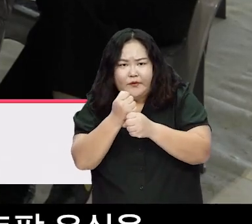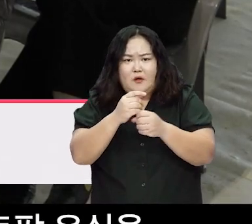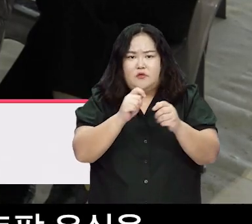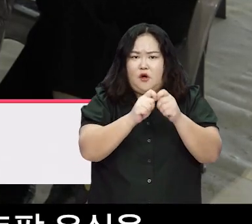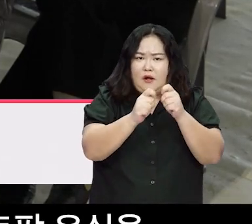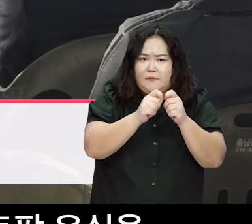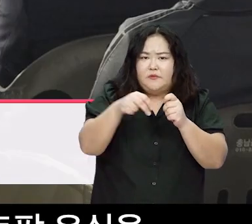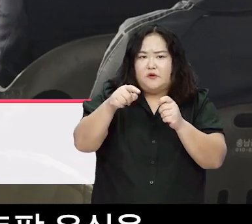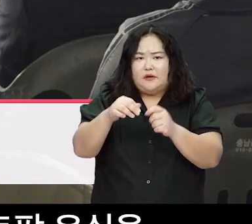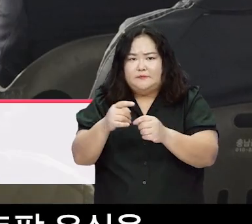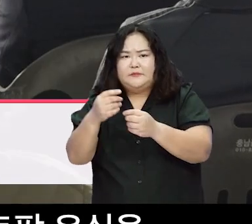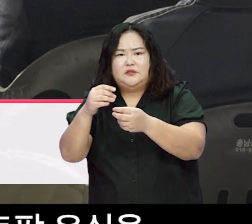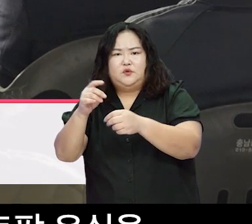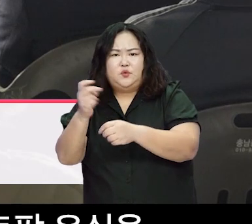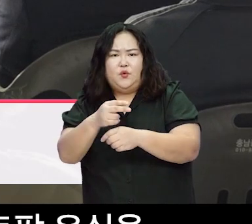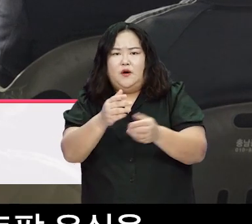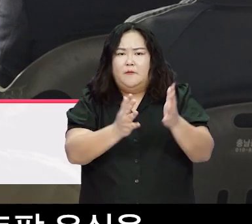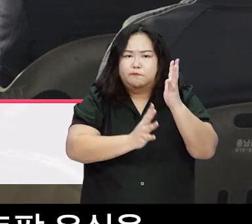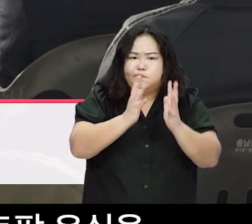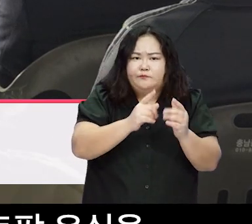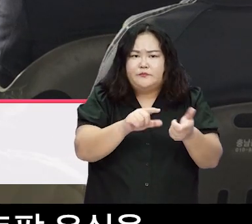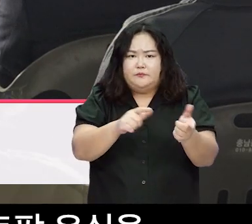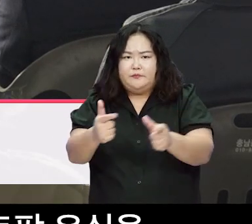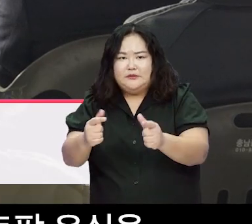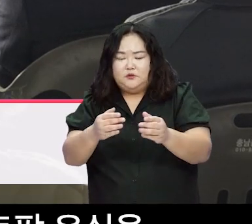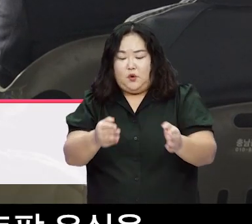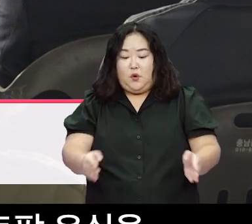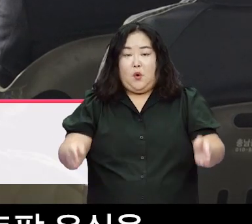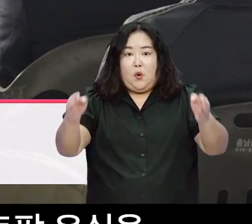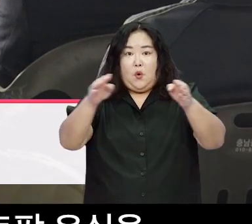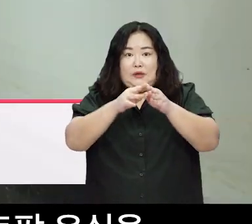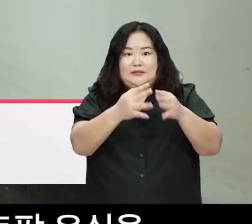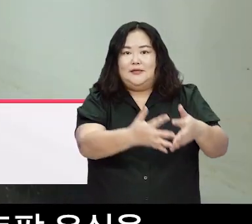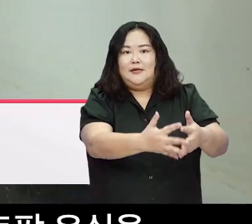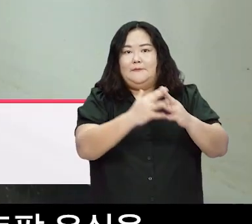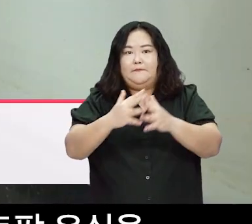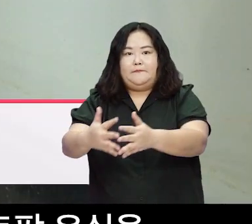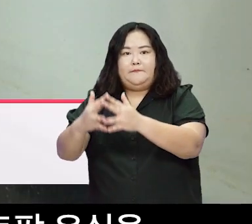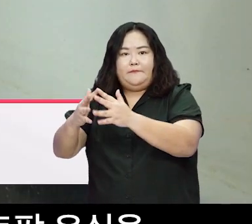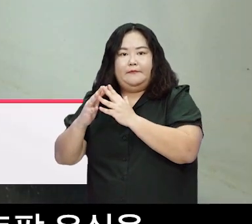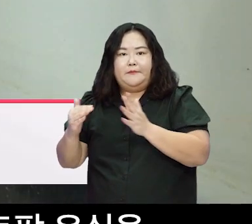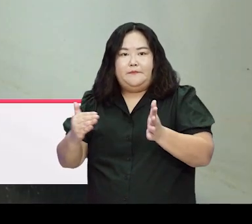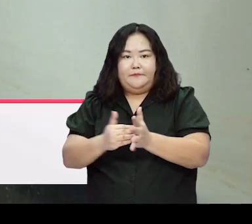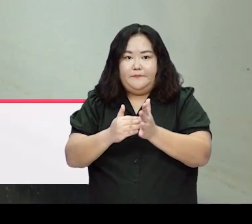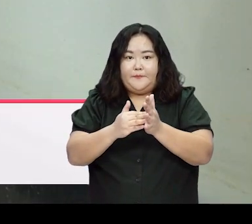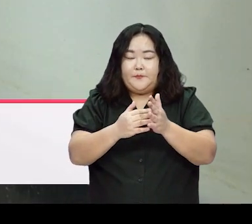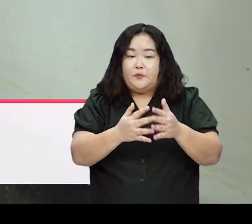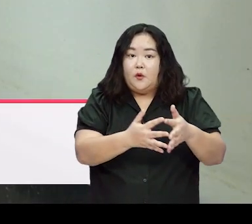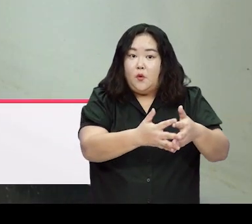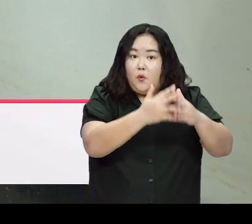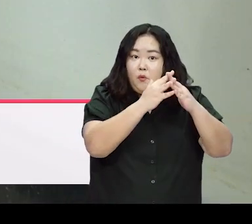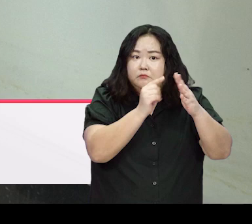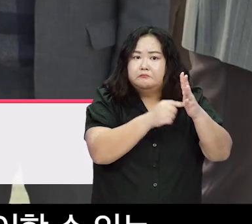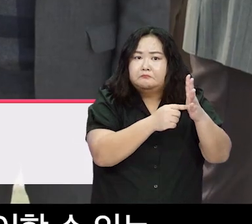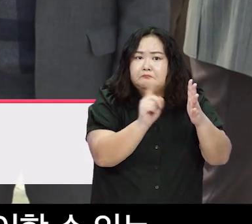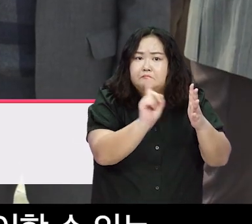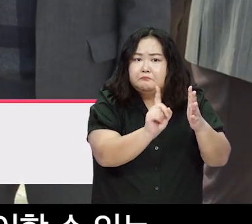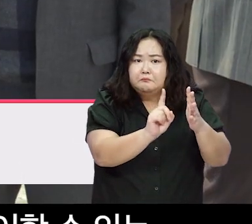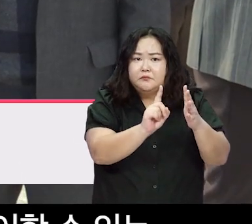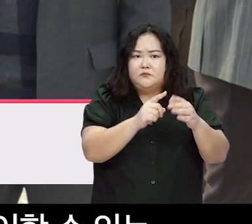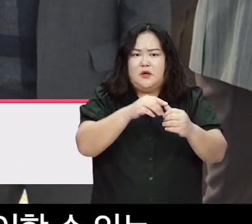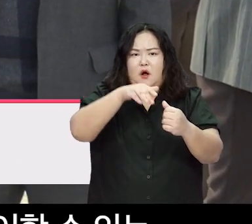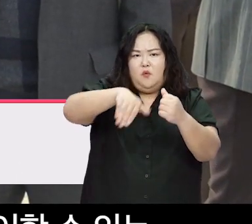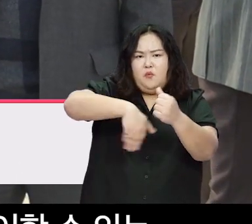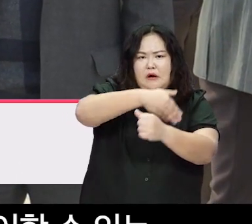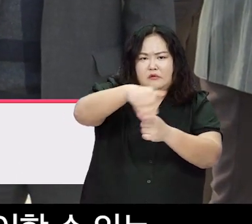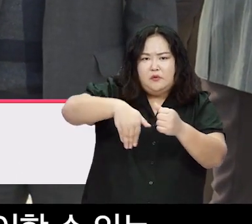수면과 성환읍 선거 일원에 각 장의 재배 특성을 고려한 스마트팜 온실을 설치했습니다 스마트팜